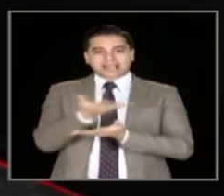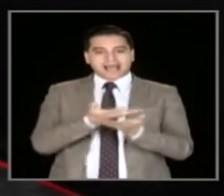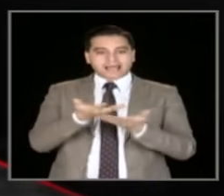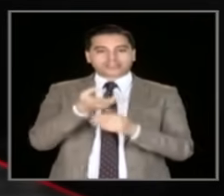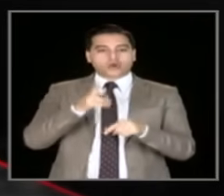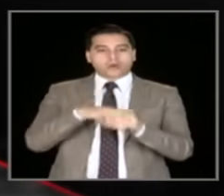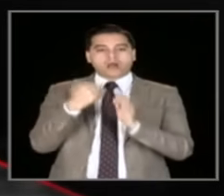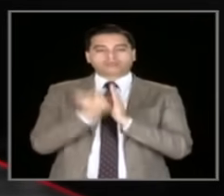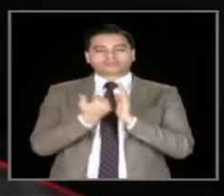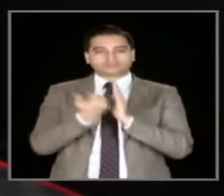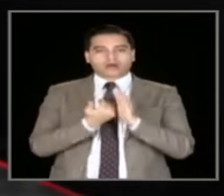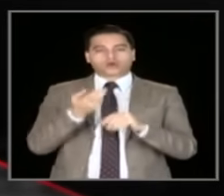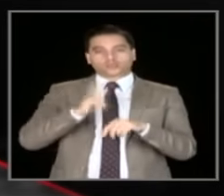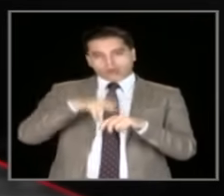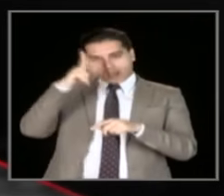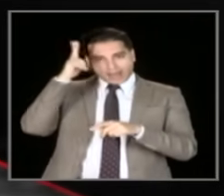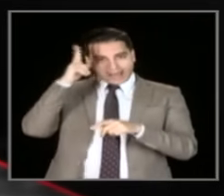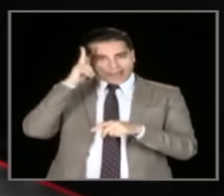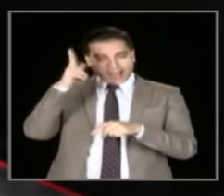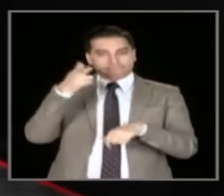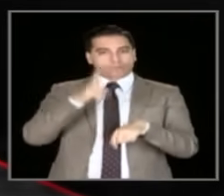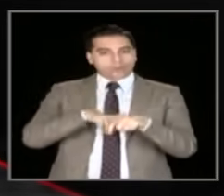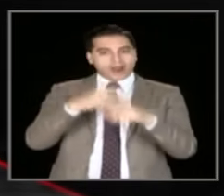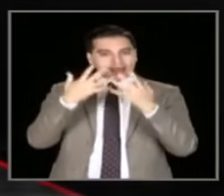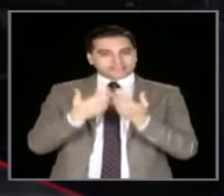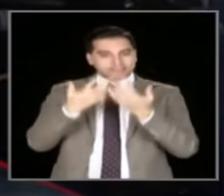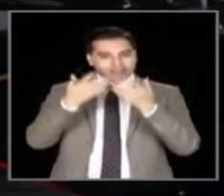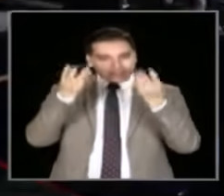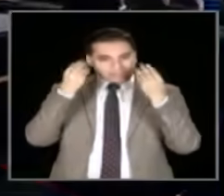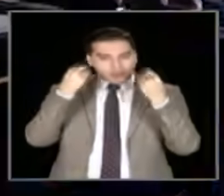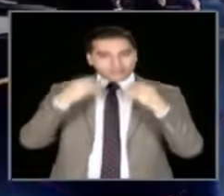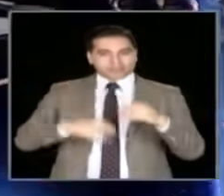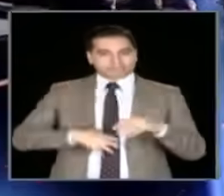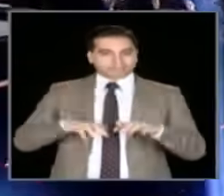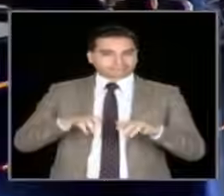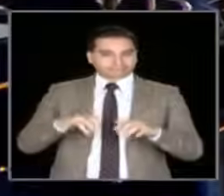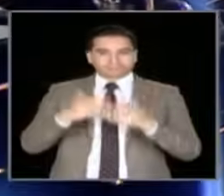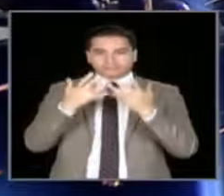السياسة والاقتصاد، الإعلام، والحاسبات والمعلومات.